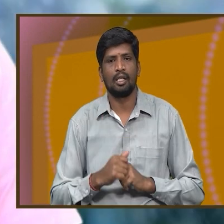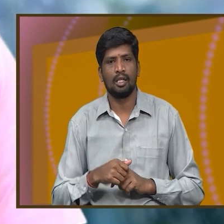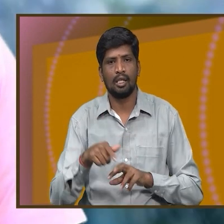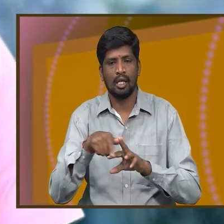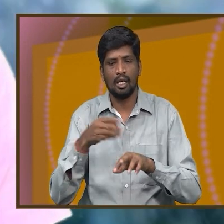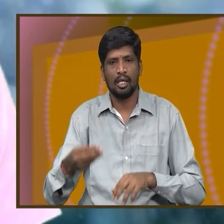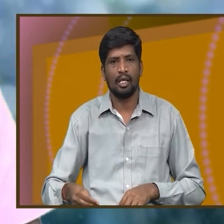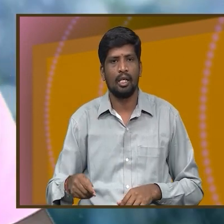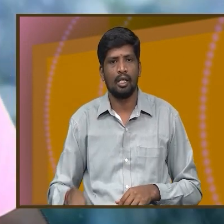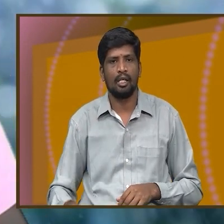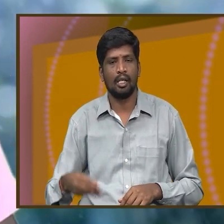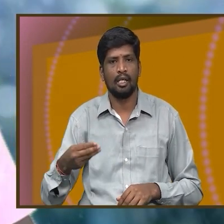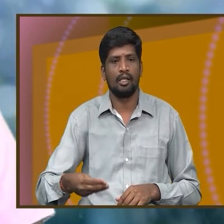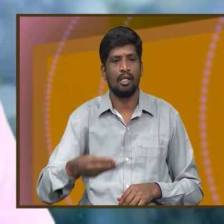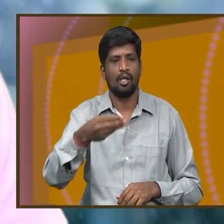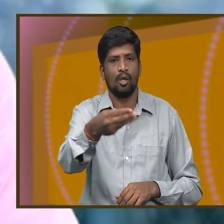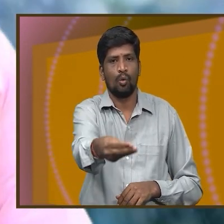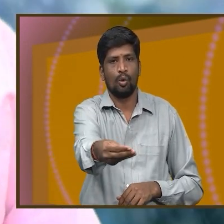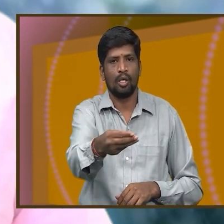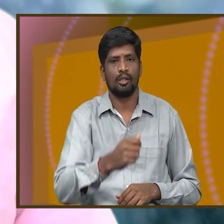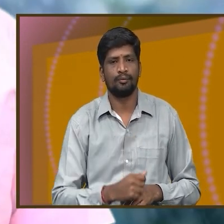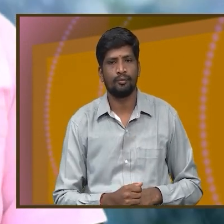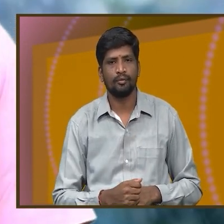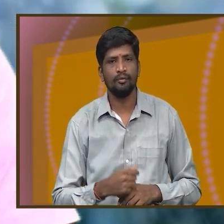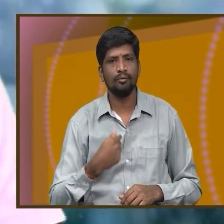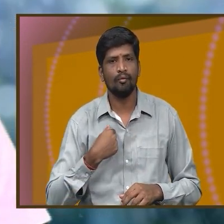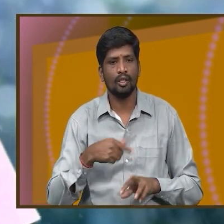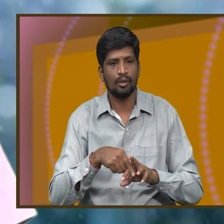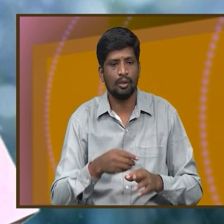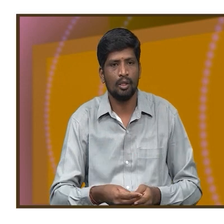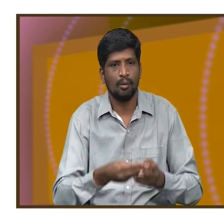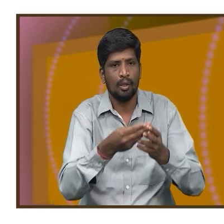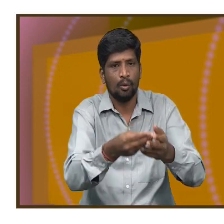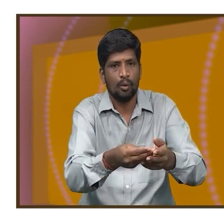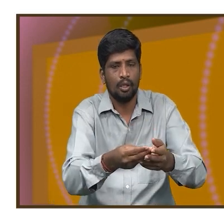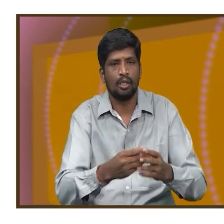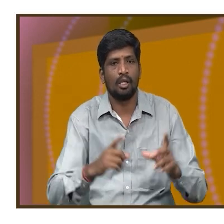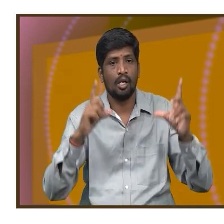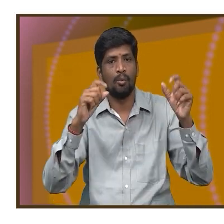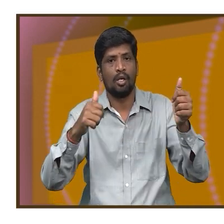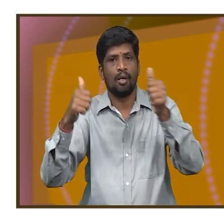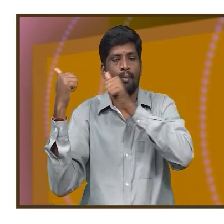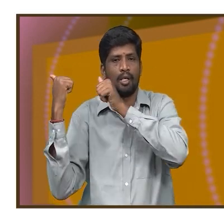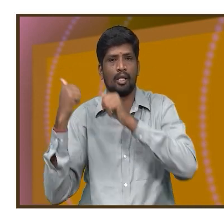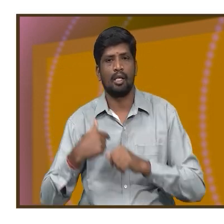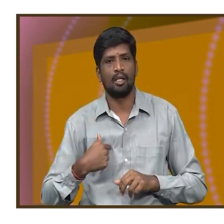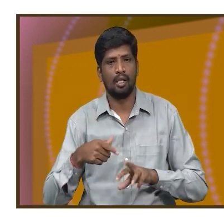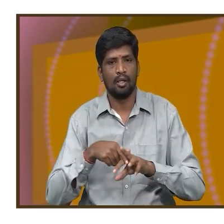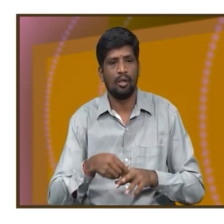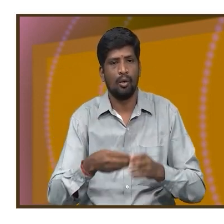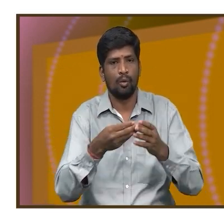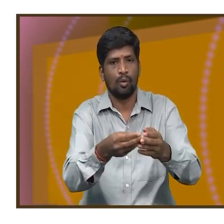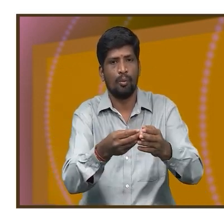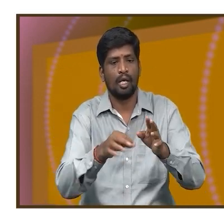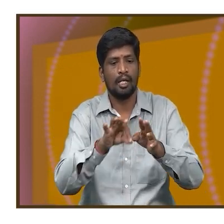ஒரு செருப்பை நேர வந்து என்ன செய்தார்னா அப்படியே நேர குனிந்து தரையிலிட்டு வலக்கால் காலினை